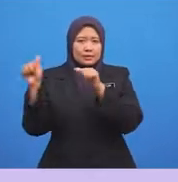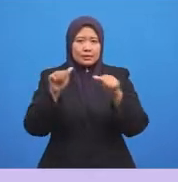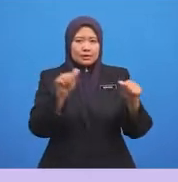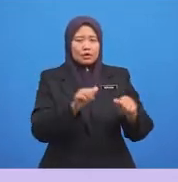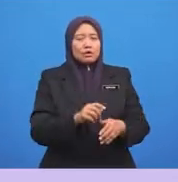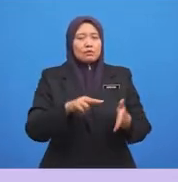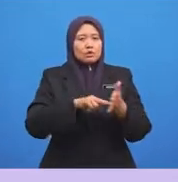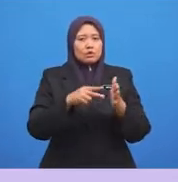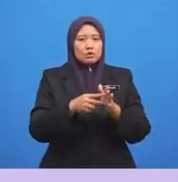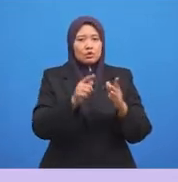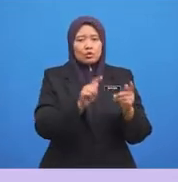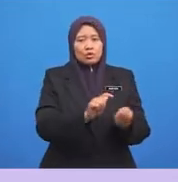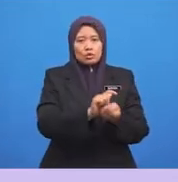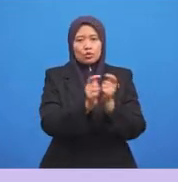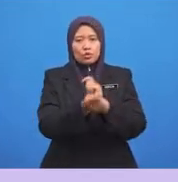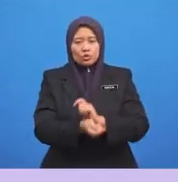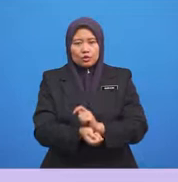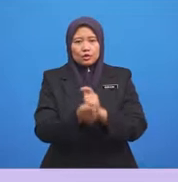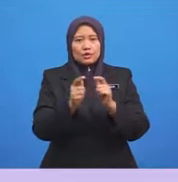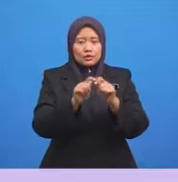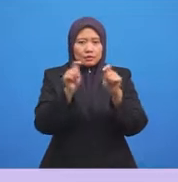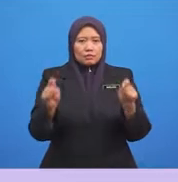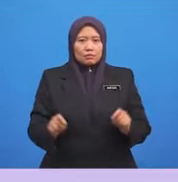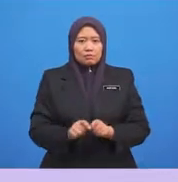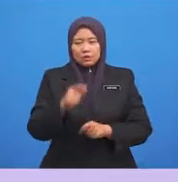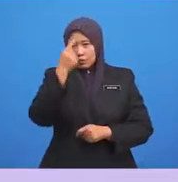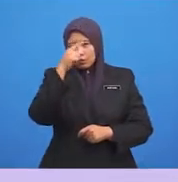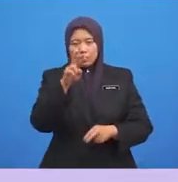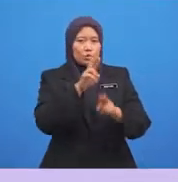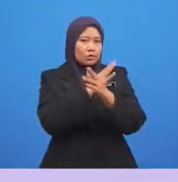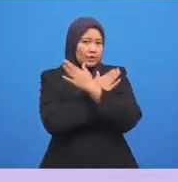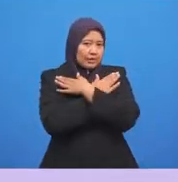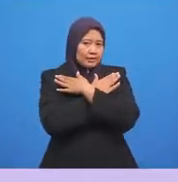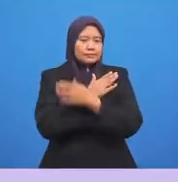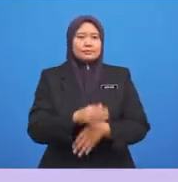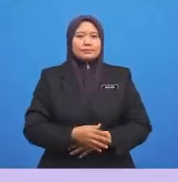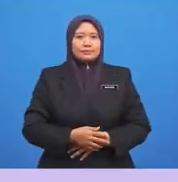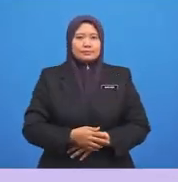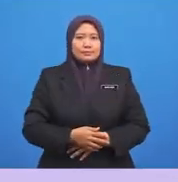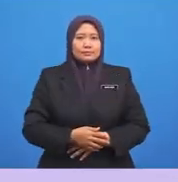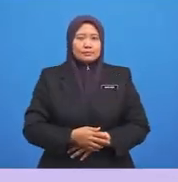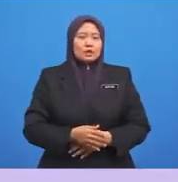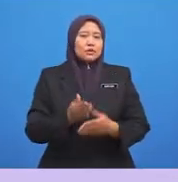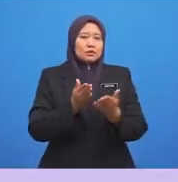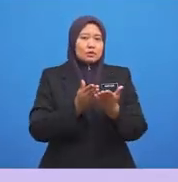bertukar tempat untuk berehat. Mari kita saksikan soalan seterusnya pula.